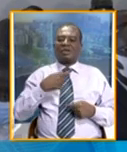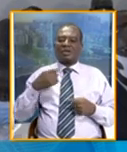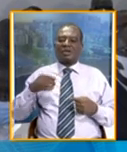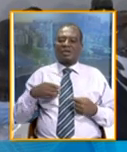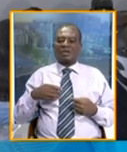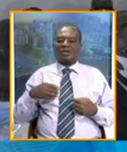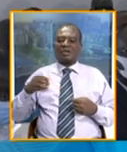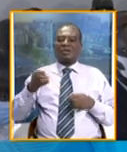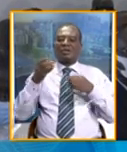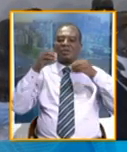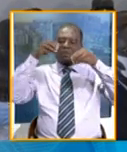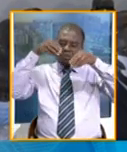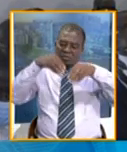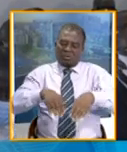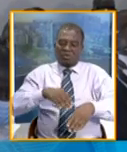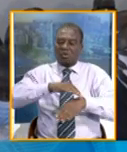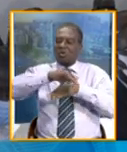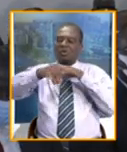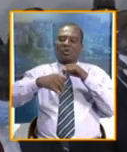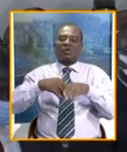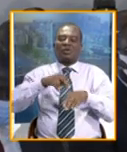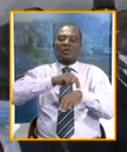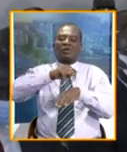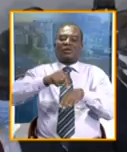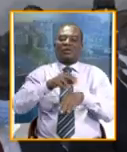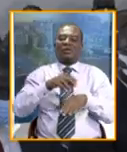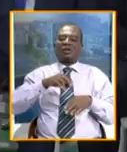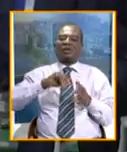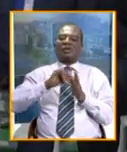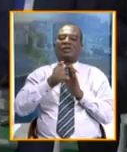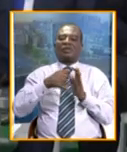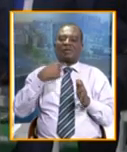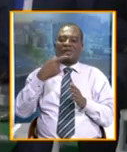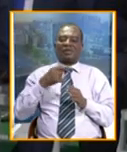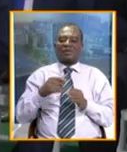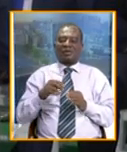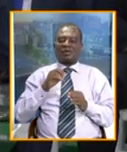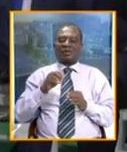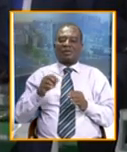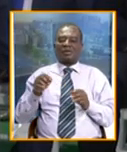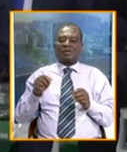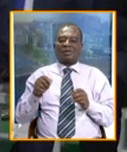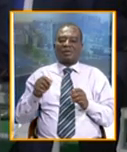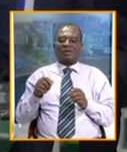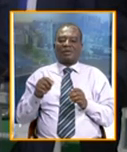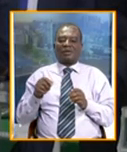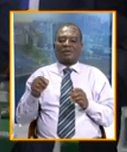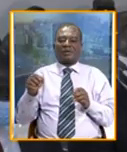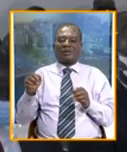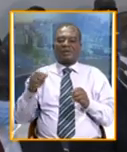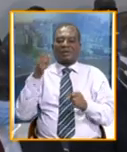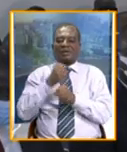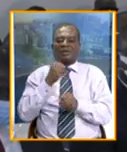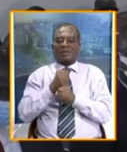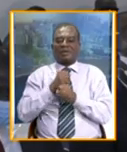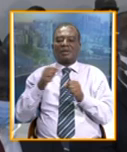toute une nation, et en particulier ceux qui ont été au quotidien les